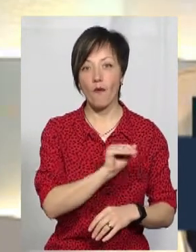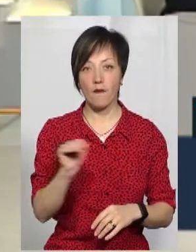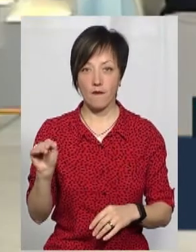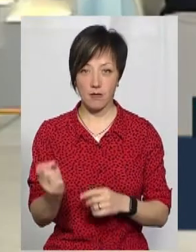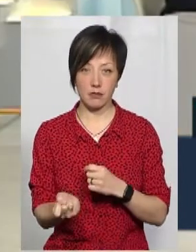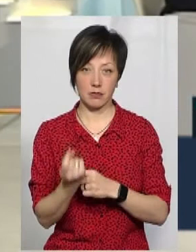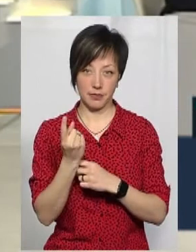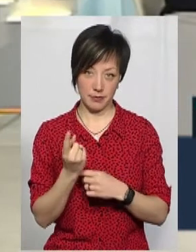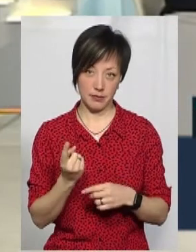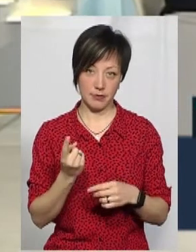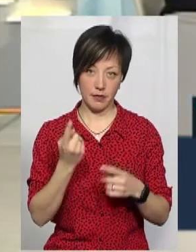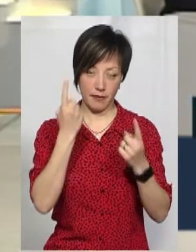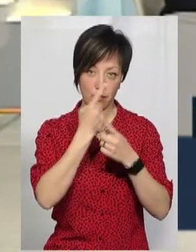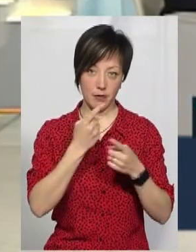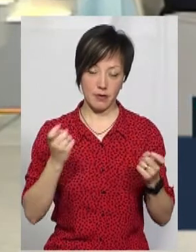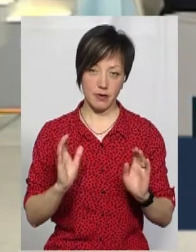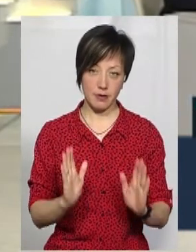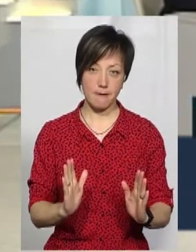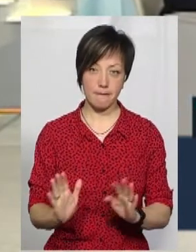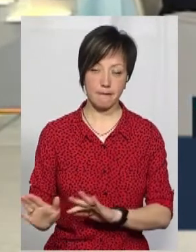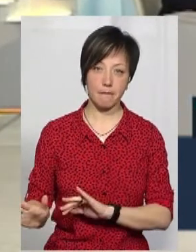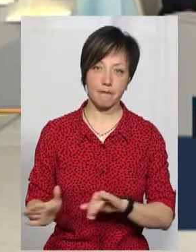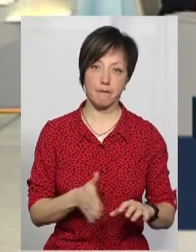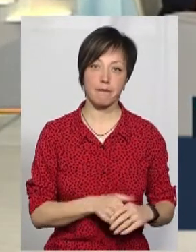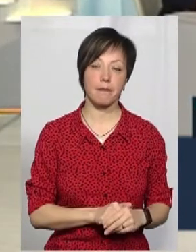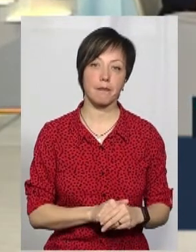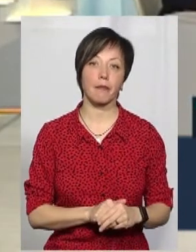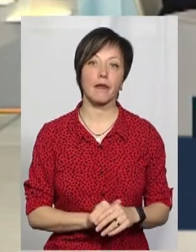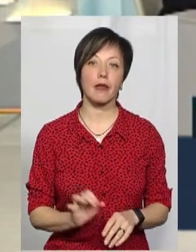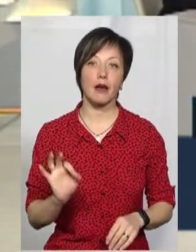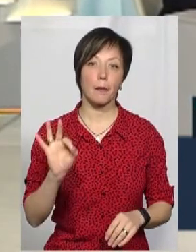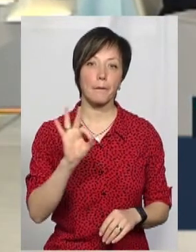джерел, напевно, це абсолютно буде точно, найкраще. Так. Тепер про